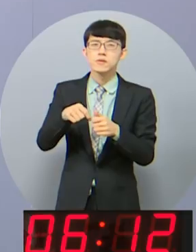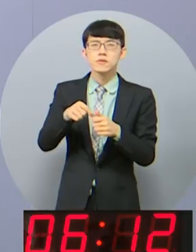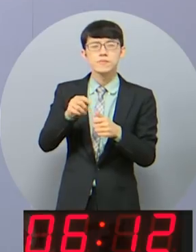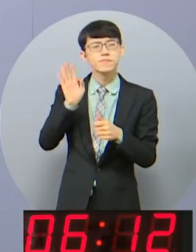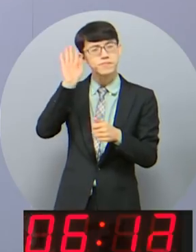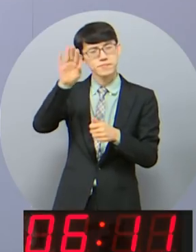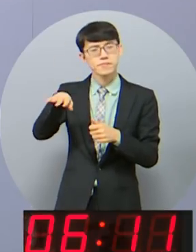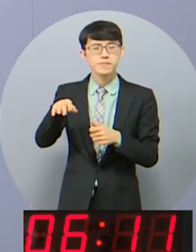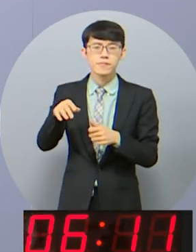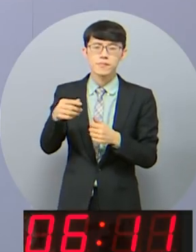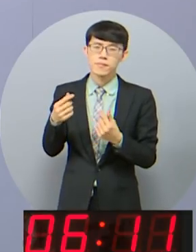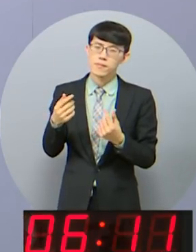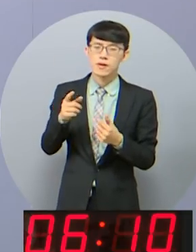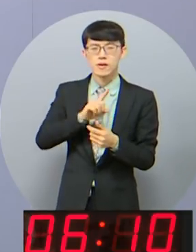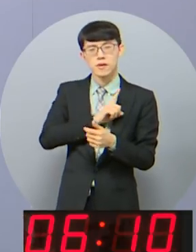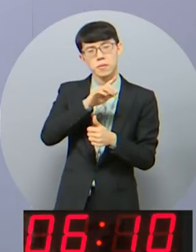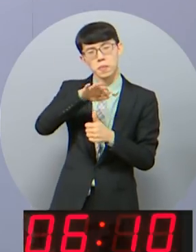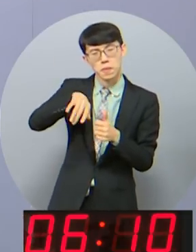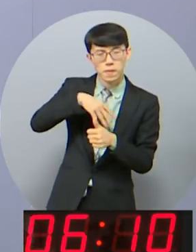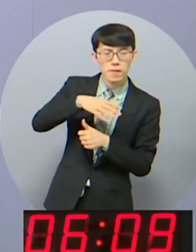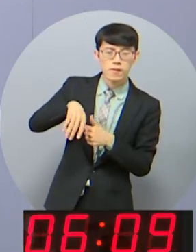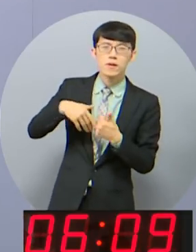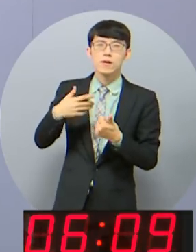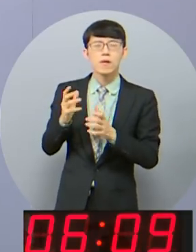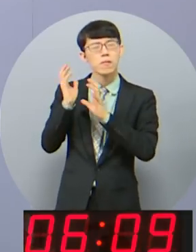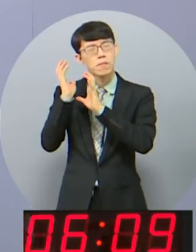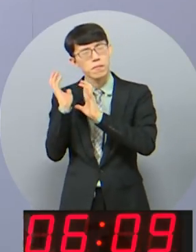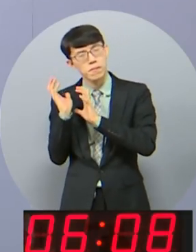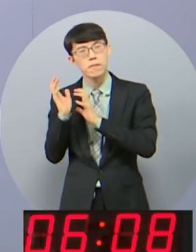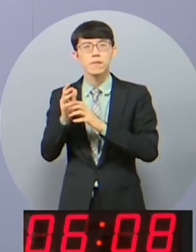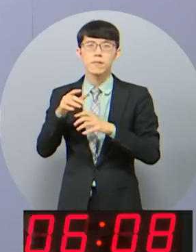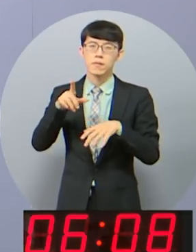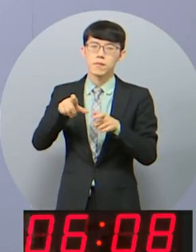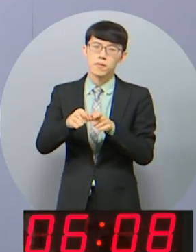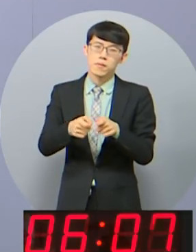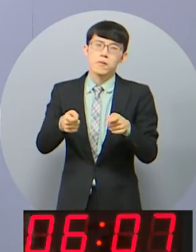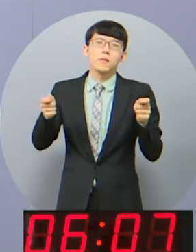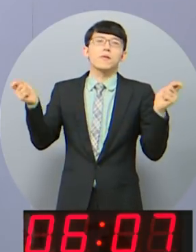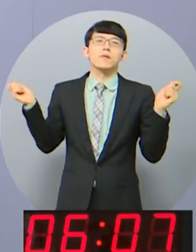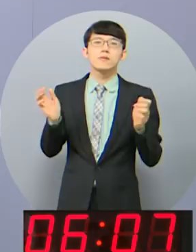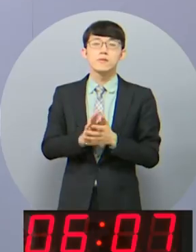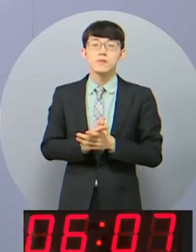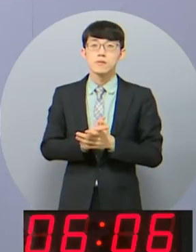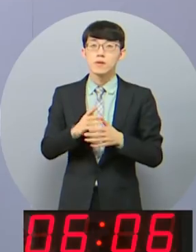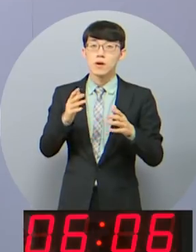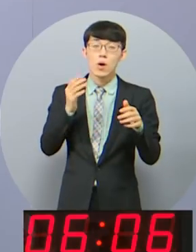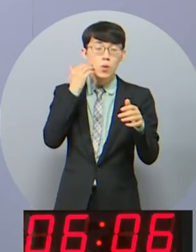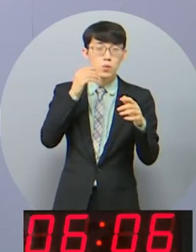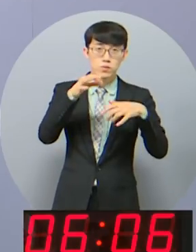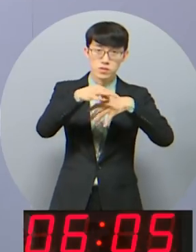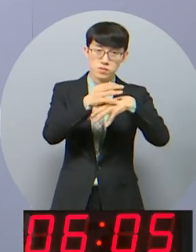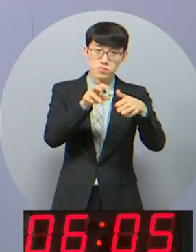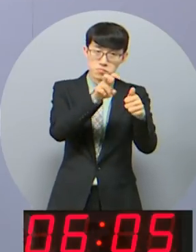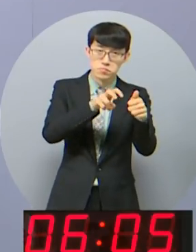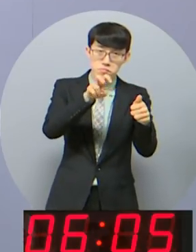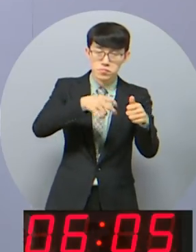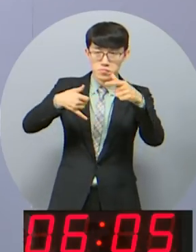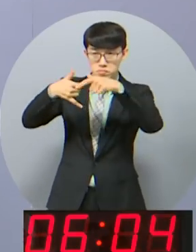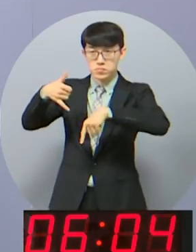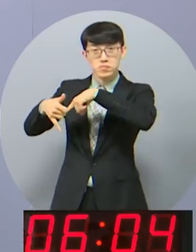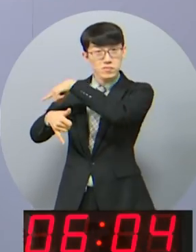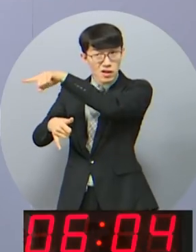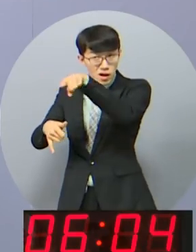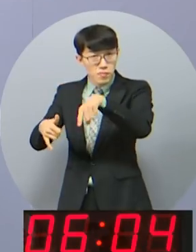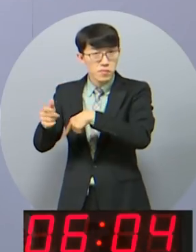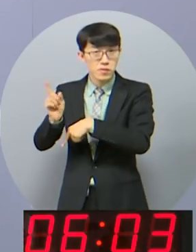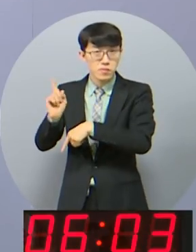独、沉重与漫长。因为我们很多参与照顾的家属都没有专业的医